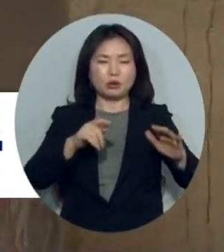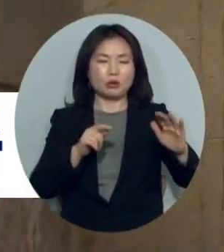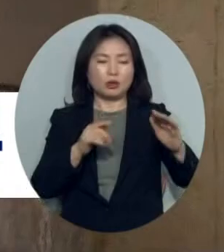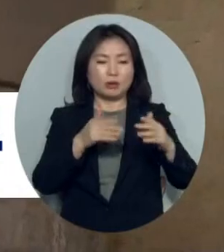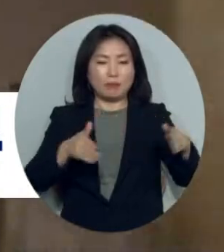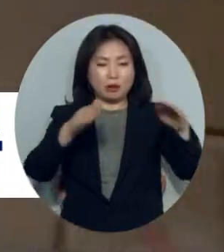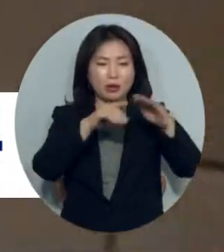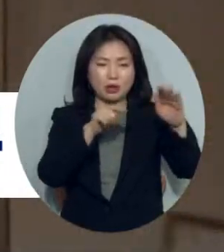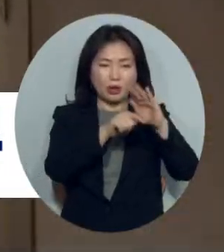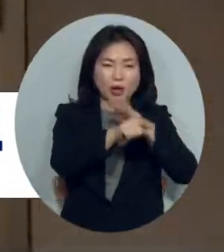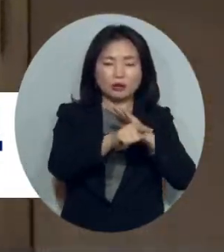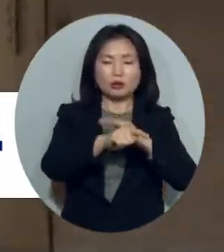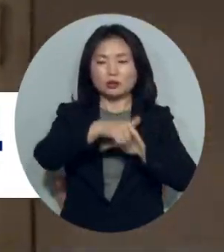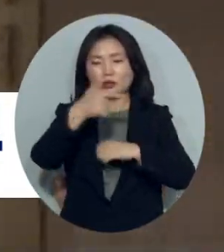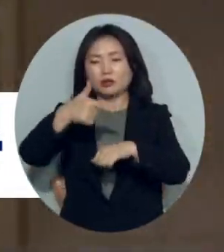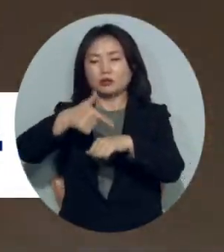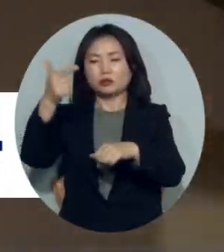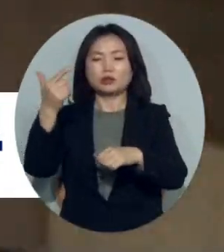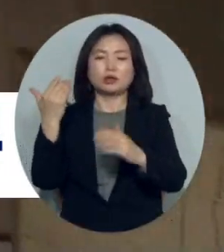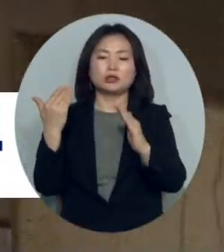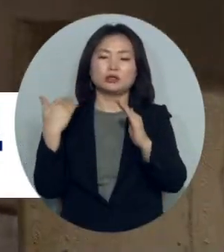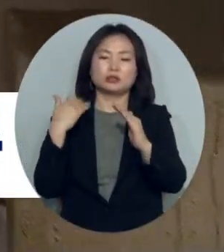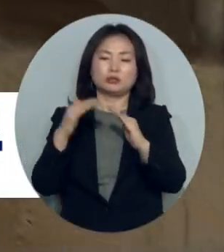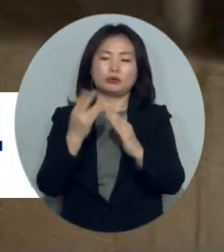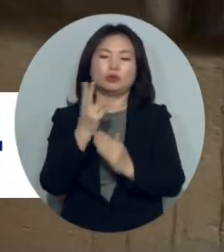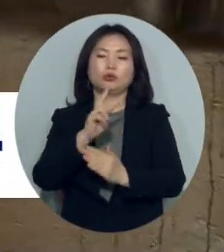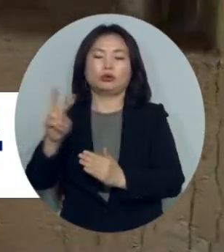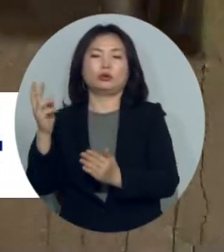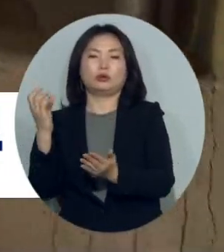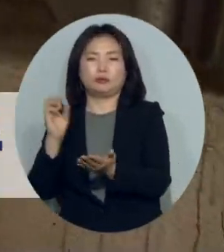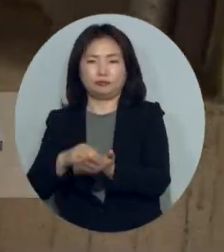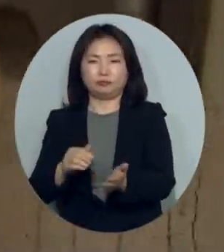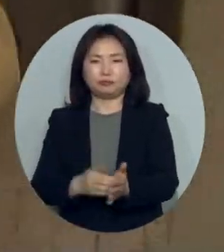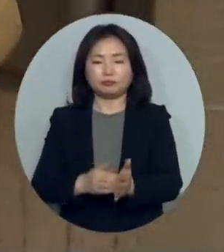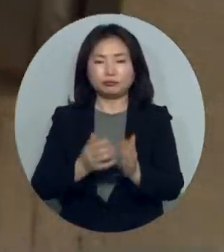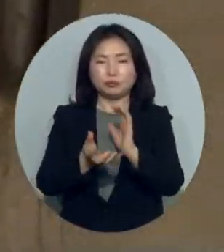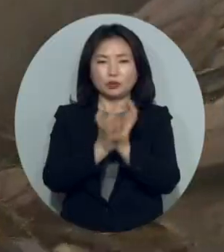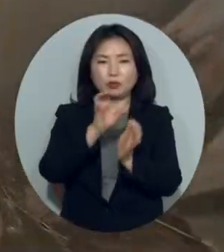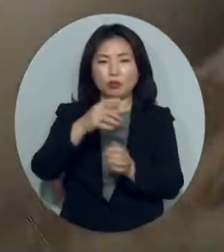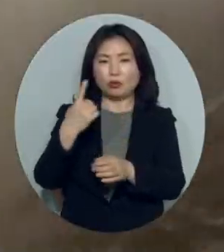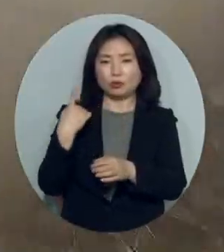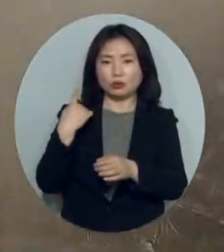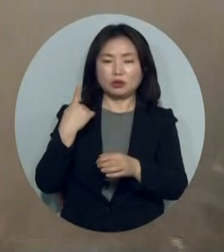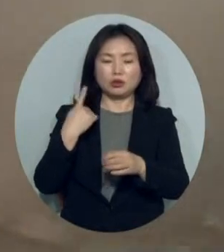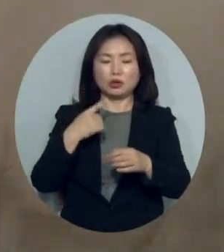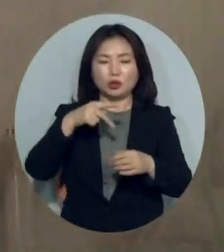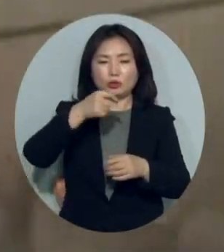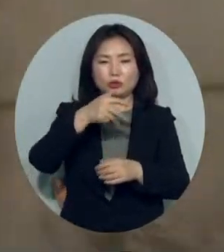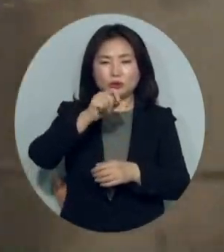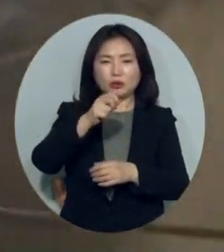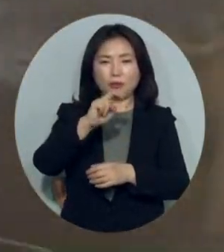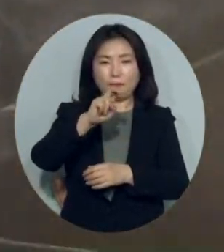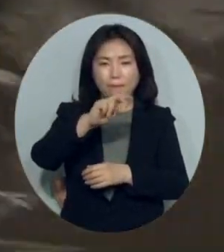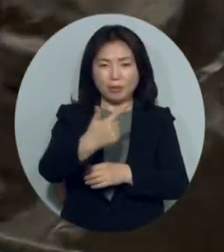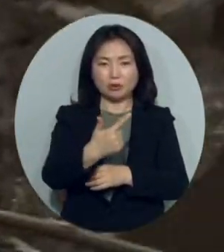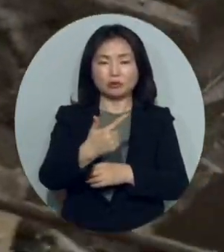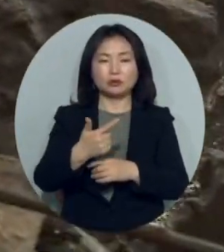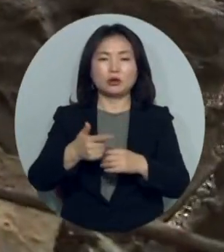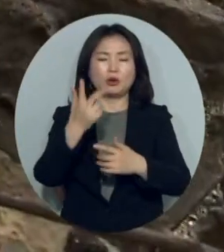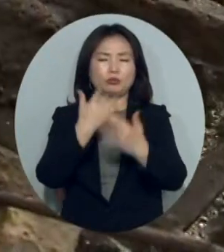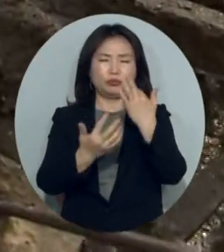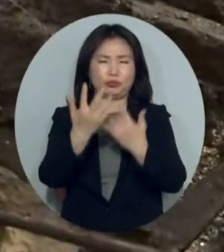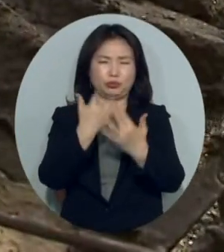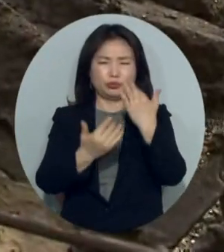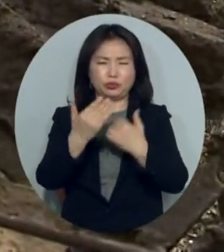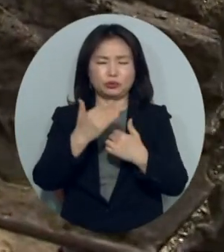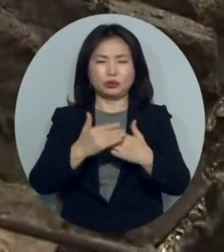대피했다 가 저녁 6시쯤 모두 귀가한 상태입니다 봉화에서 는 어제도 소천면 남해 룡이 국유림 에서 산불이